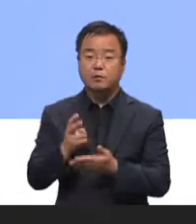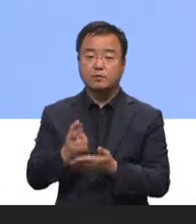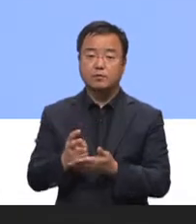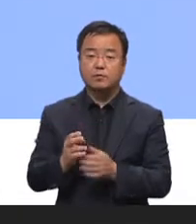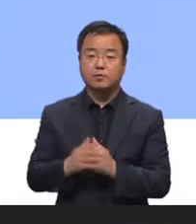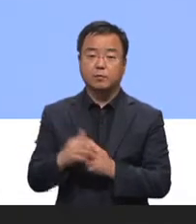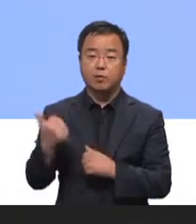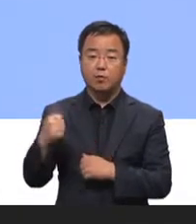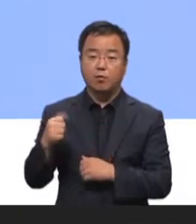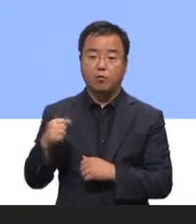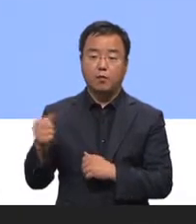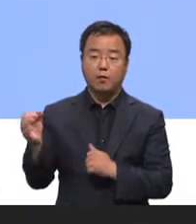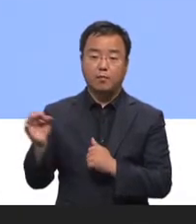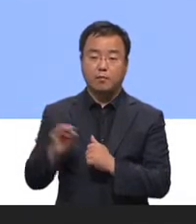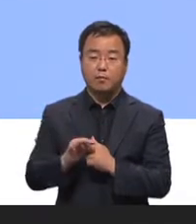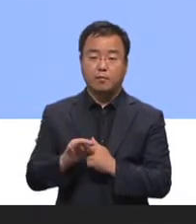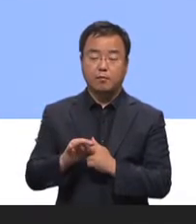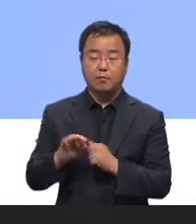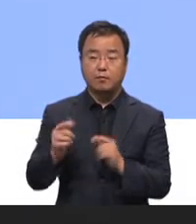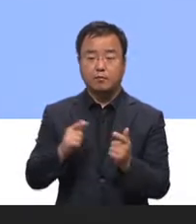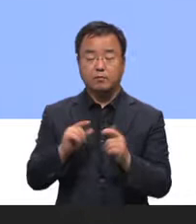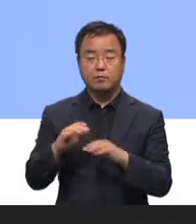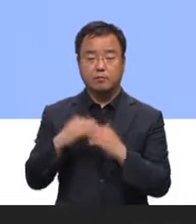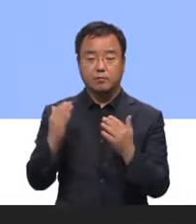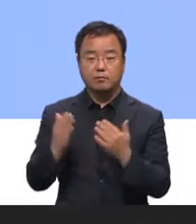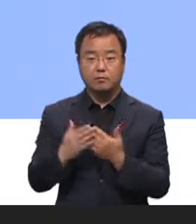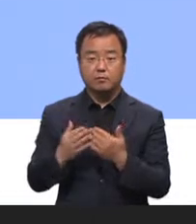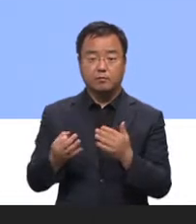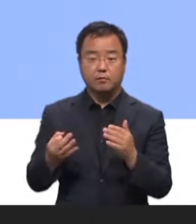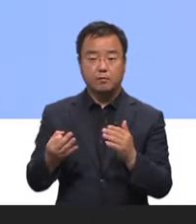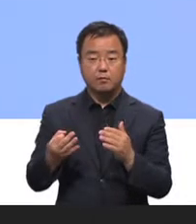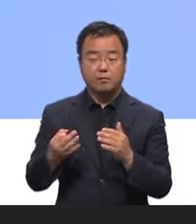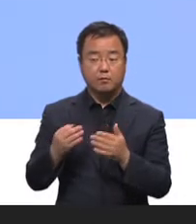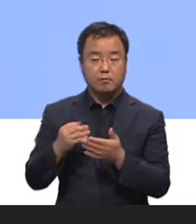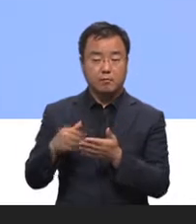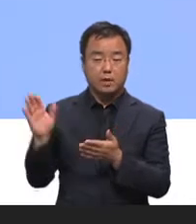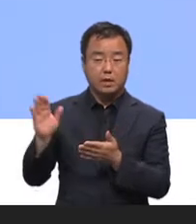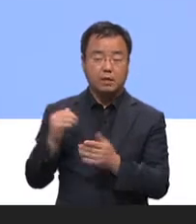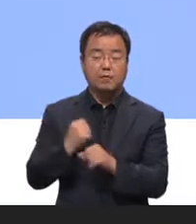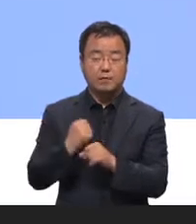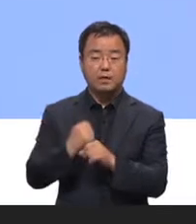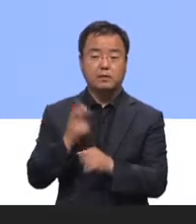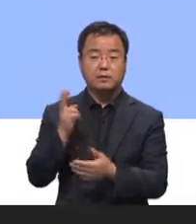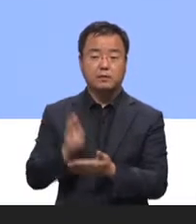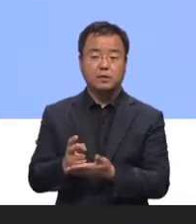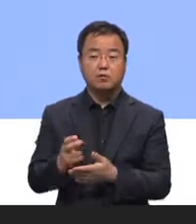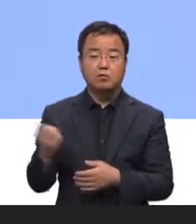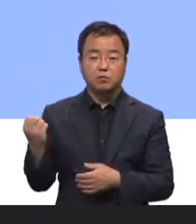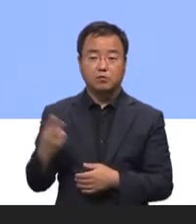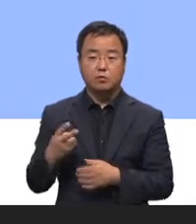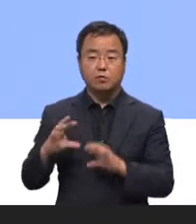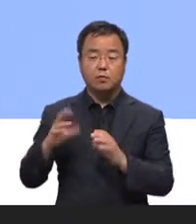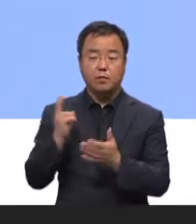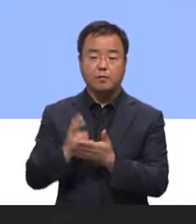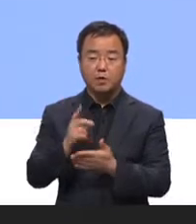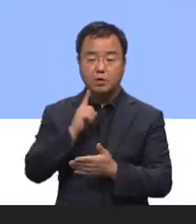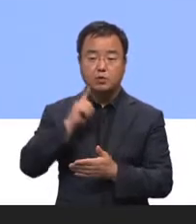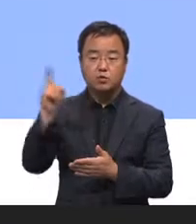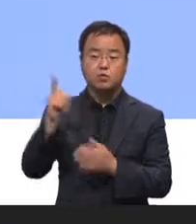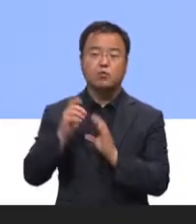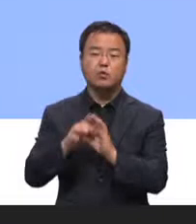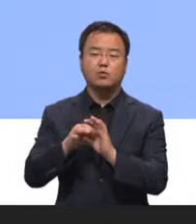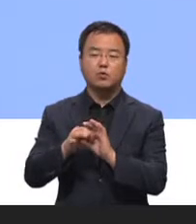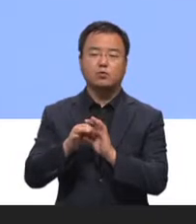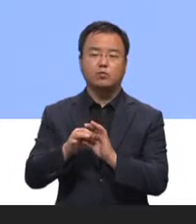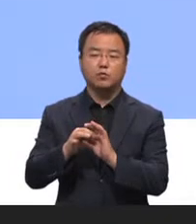만 받아도 불금을 바다도 바로 택 배출이 되며 내는 제도 가 되겠습니다 헌법 손을 통해 가지고